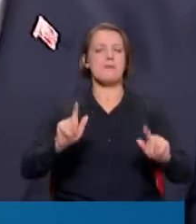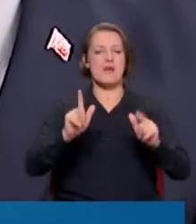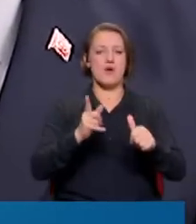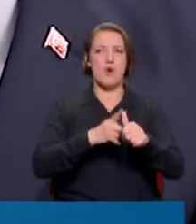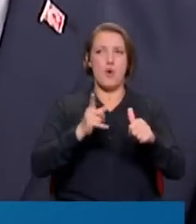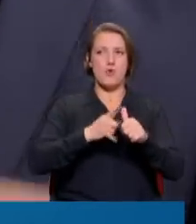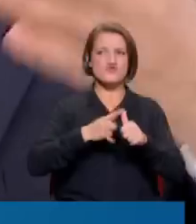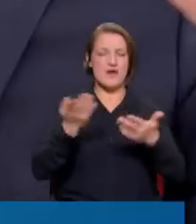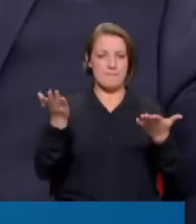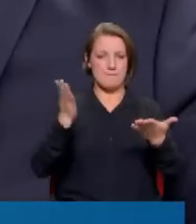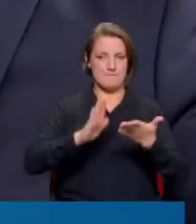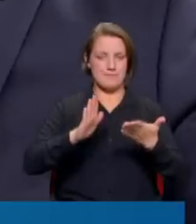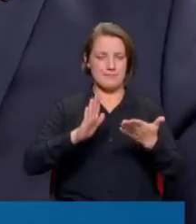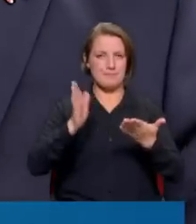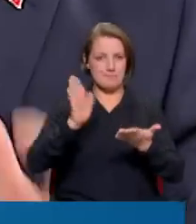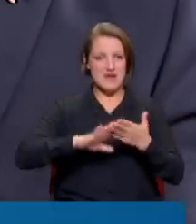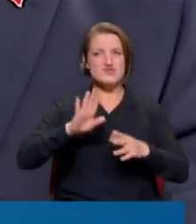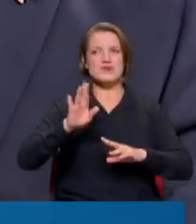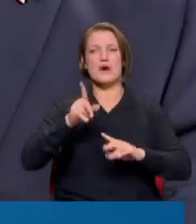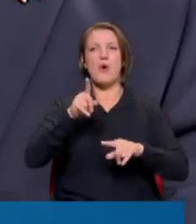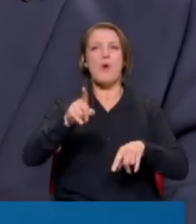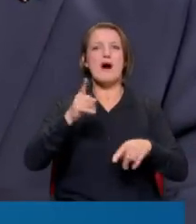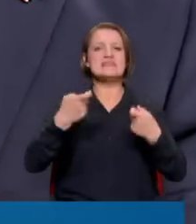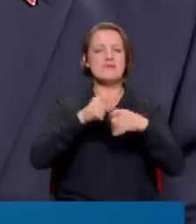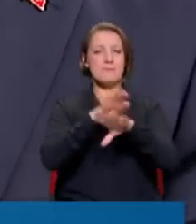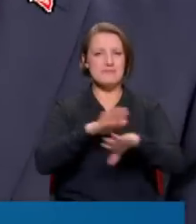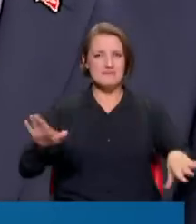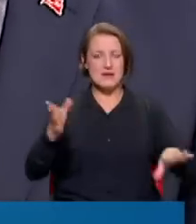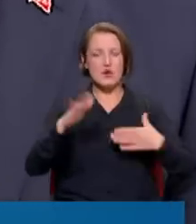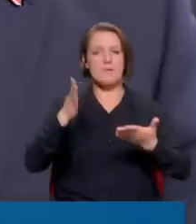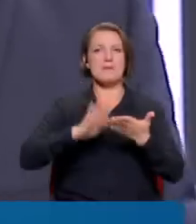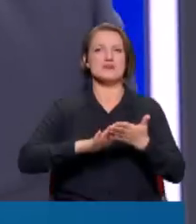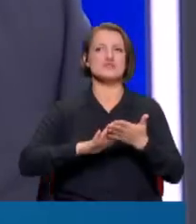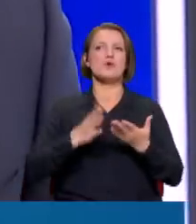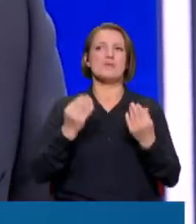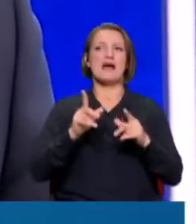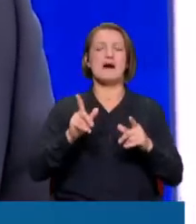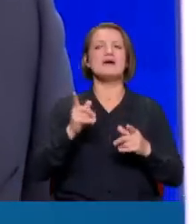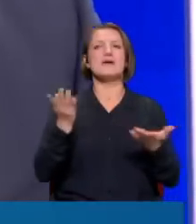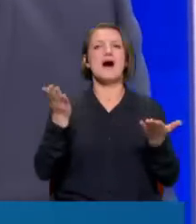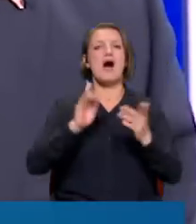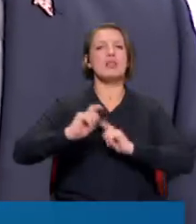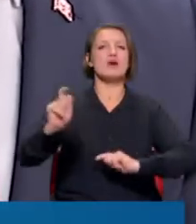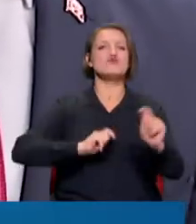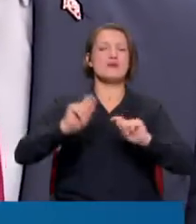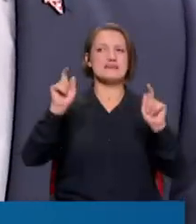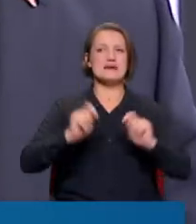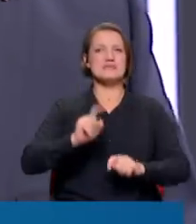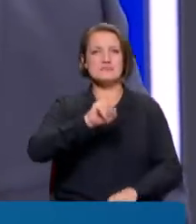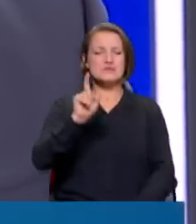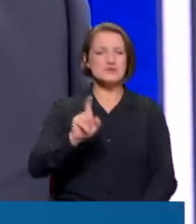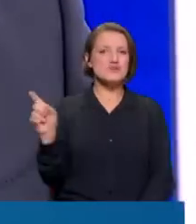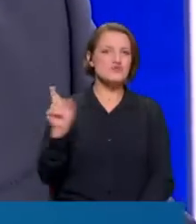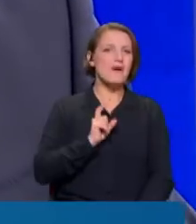önce Ateşkes ardından barış antlaşması İşte o anda garantörlük devreye ama Ateşkes Antlaşması yapılır mı sorusunun cevabı